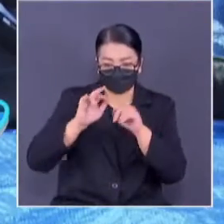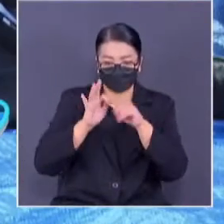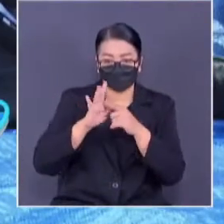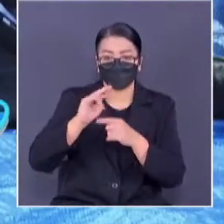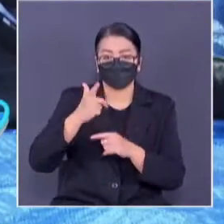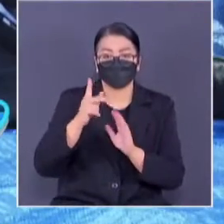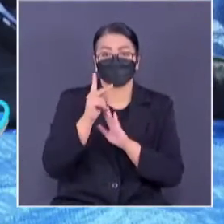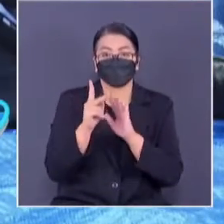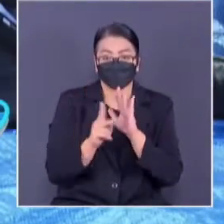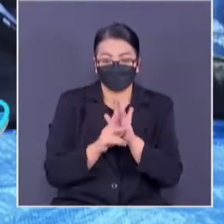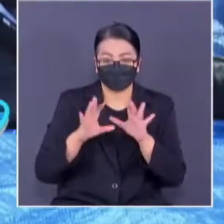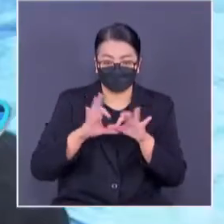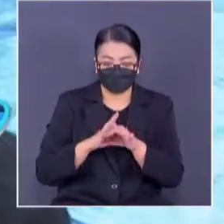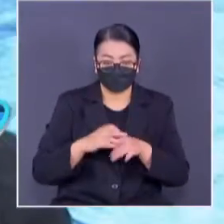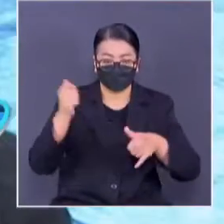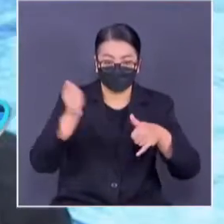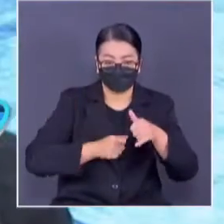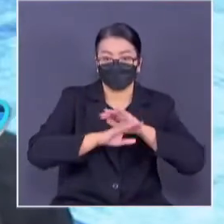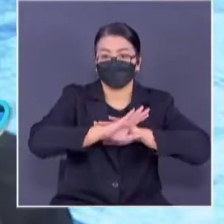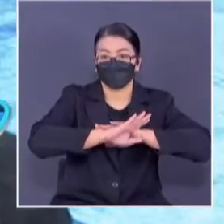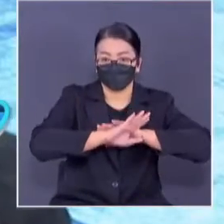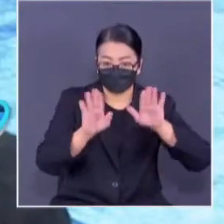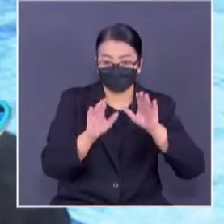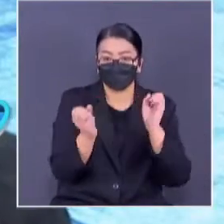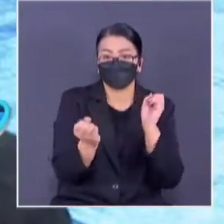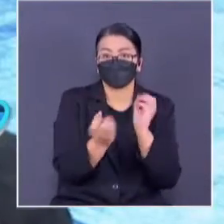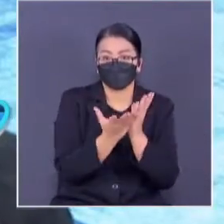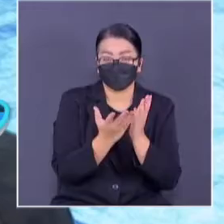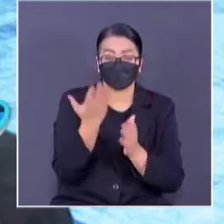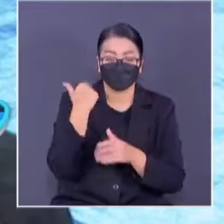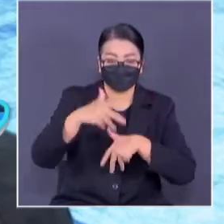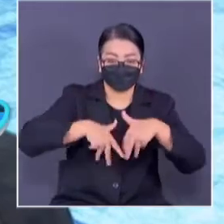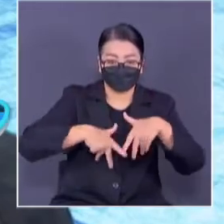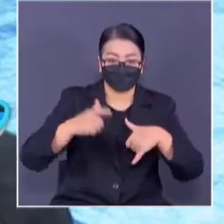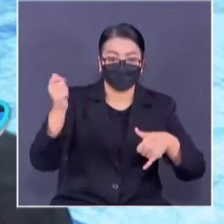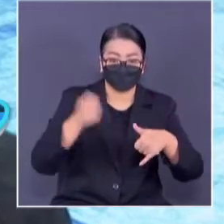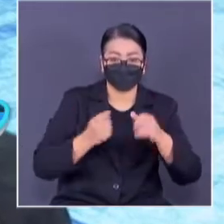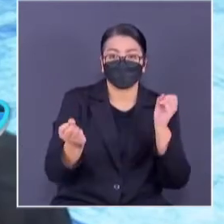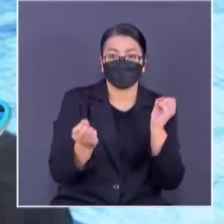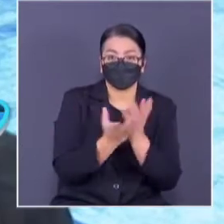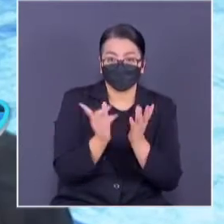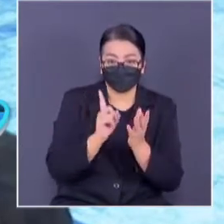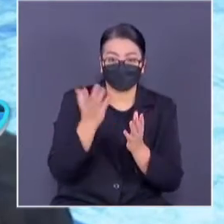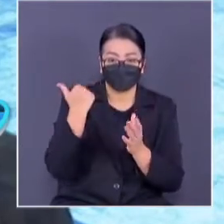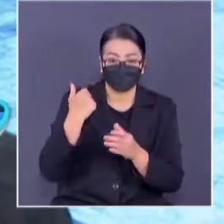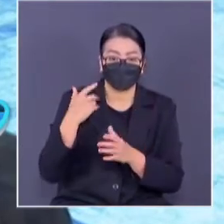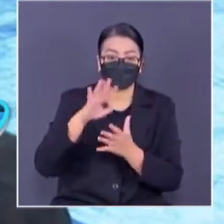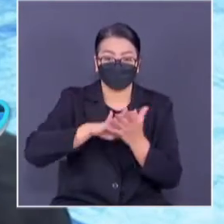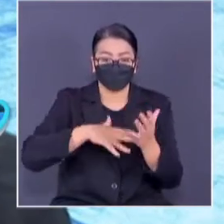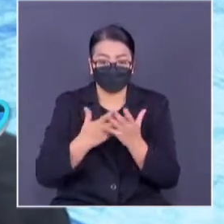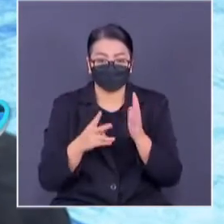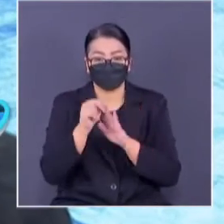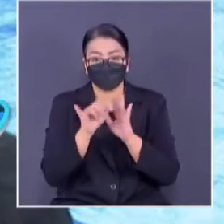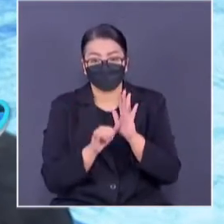ายว่าด้วยการนิรโทษกรรมแก่ประชาชนที่ได้รับความเสียหายหรือว่าประชาชนที่ได้รับผลกระทบมาจากการดำเนินนโยบาย